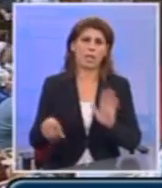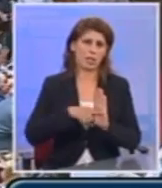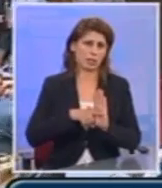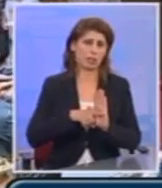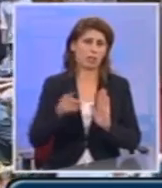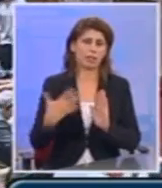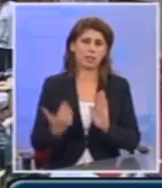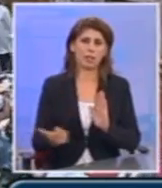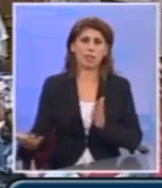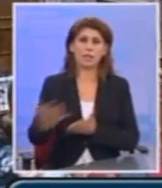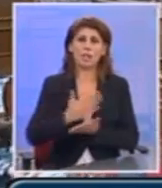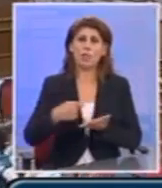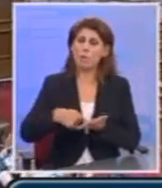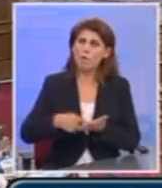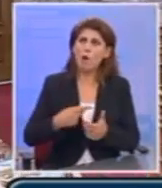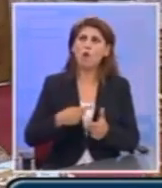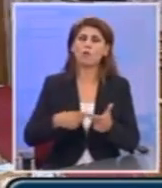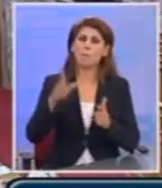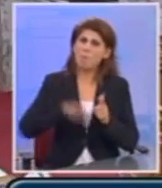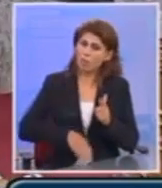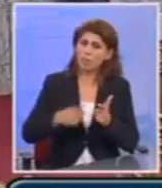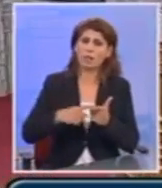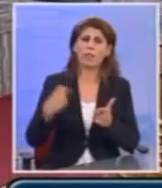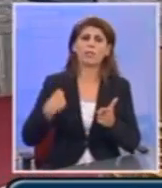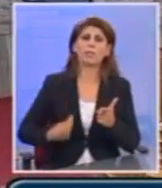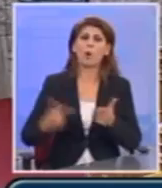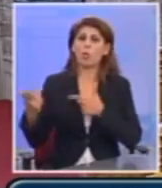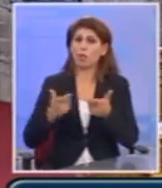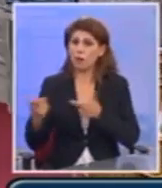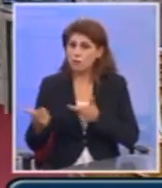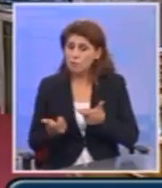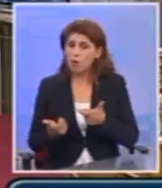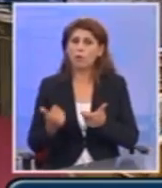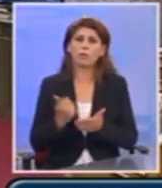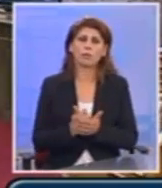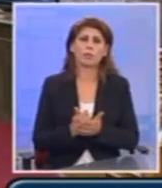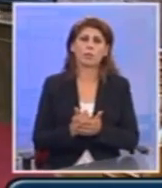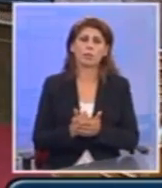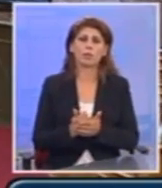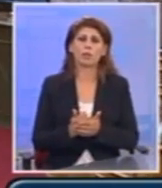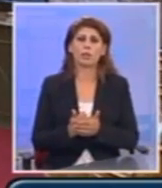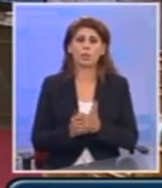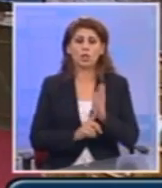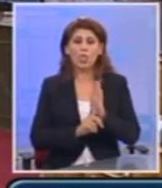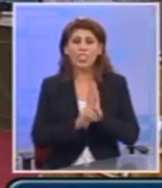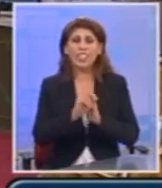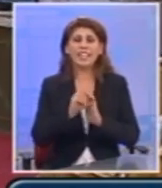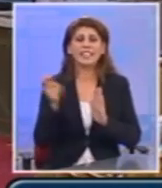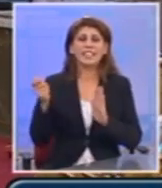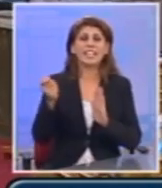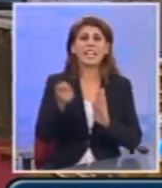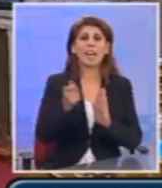στη έσοδα από φόρους την το δημόσιο δανεισμό και το στο δείκτη χρέους προς